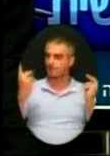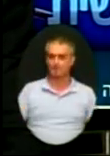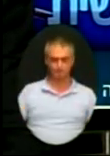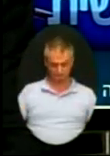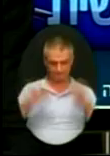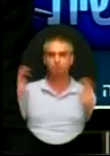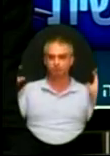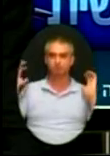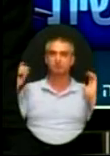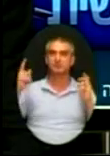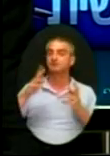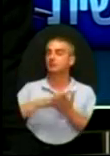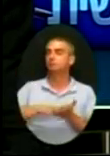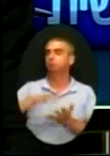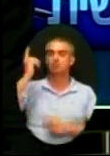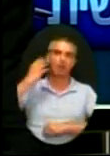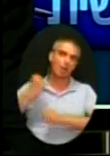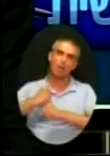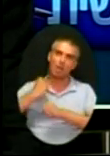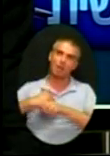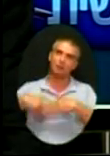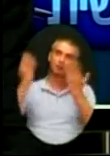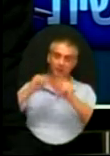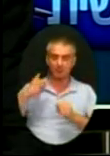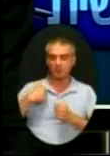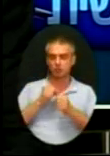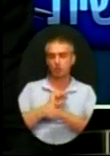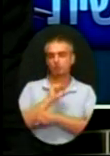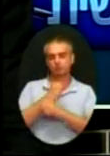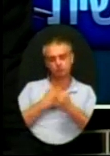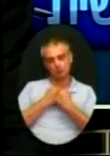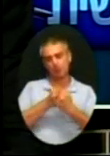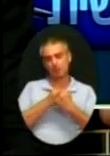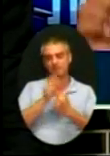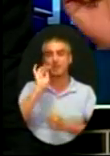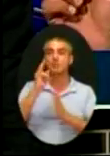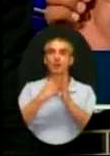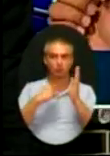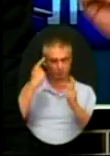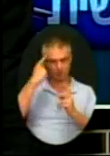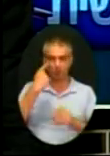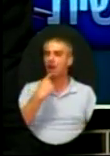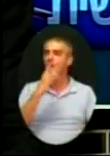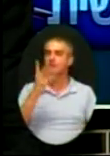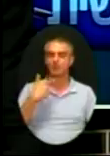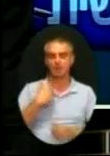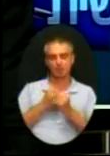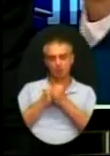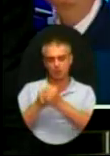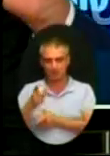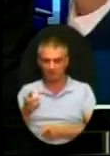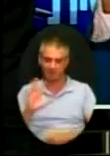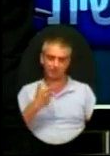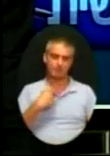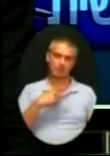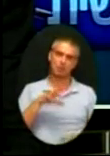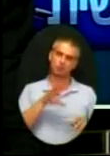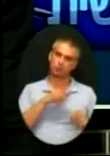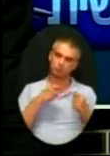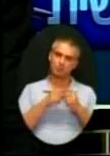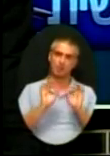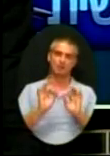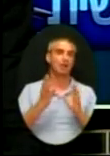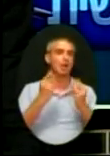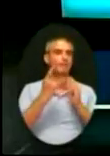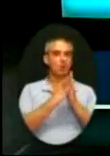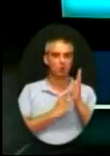אחת, וסדר היום פה יהיה עמוס מאוד, ואנחנו כאופוזיציה נאבק ונלחם בחוקים ונדע להגיד על מה אנחנו נלחמים, על מה אנחנו עניינים.